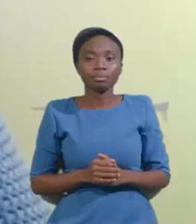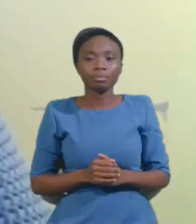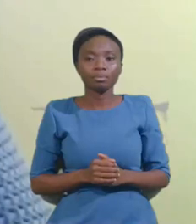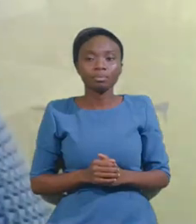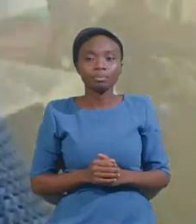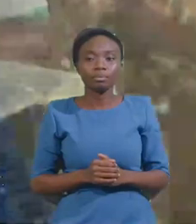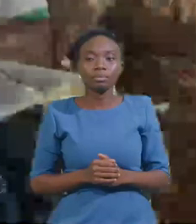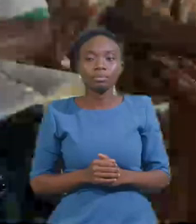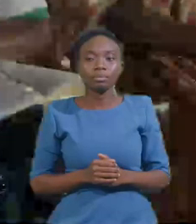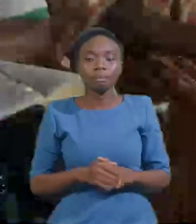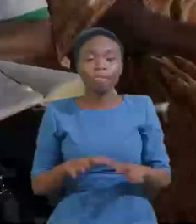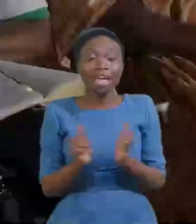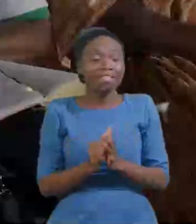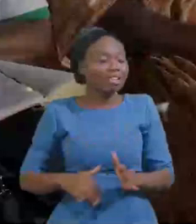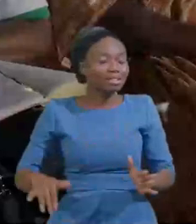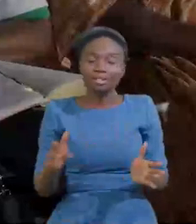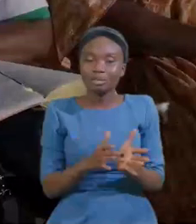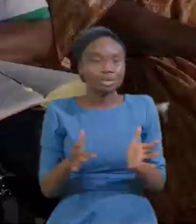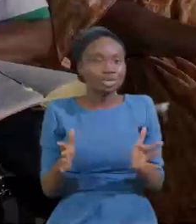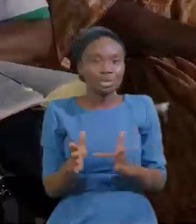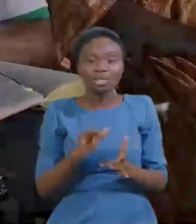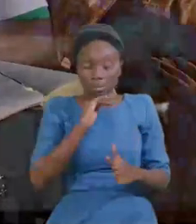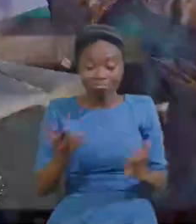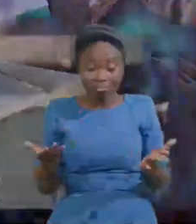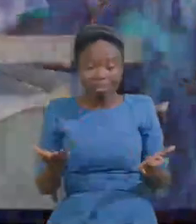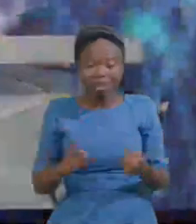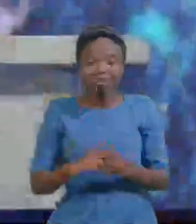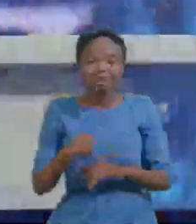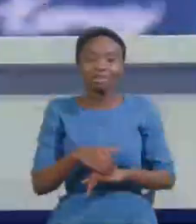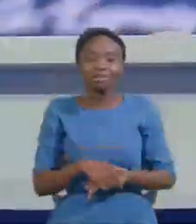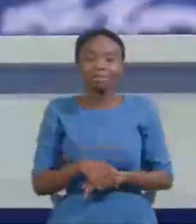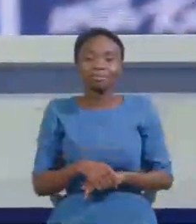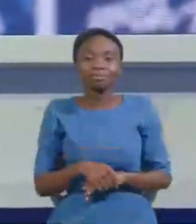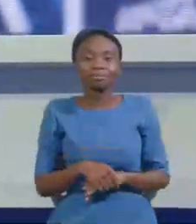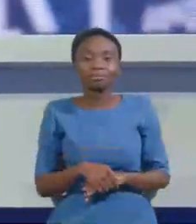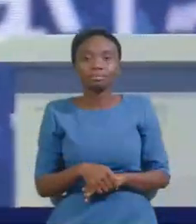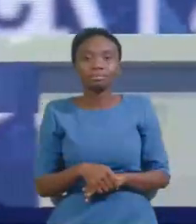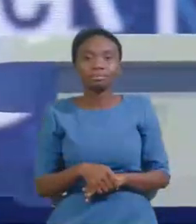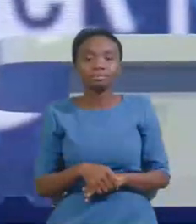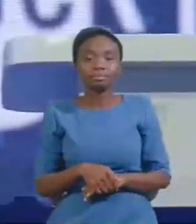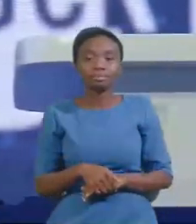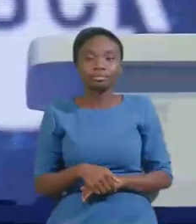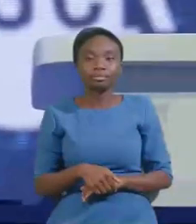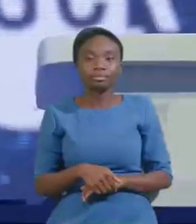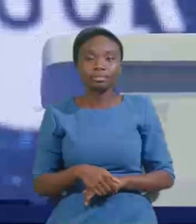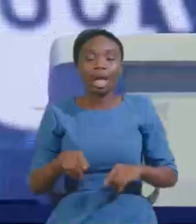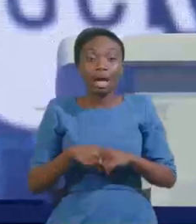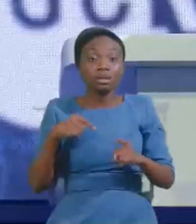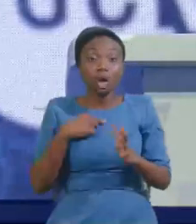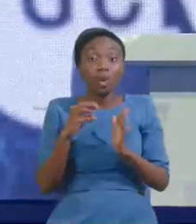diable, car Dieu était avec lui. Ce même Jésus est là ce